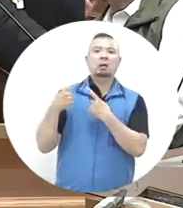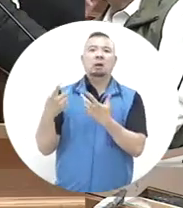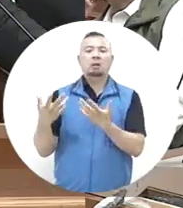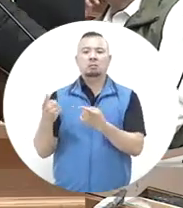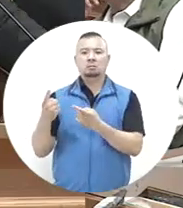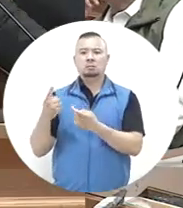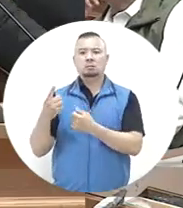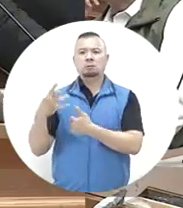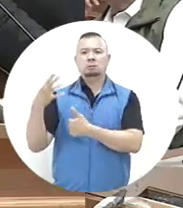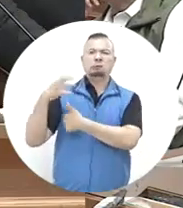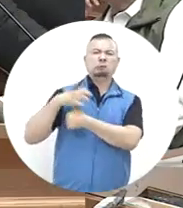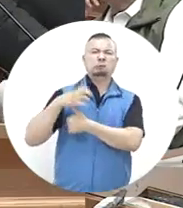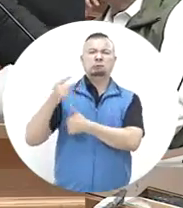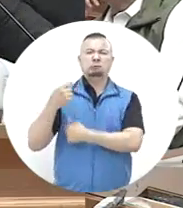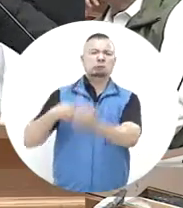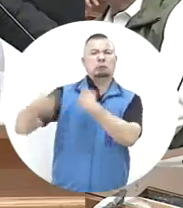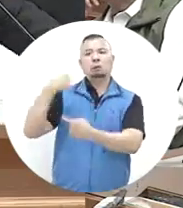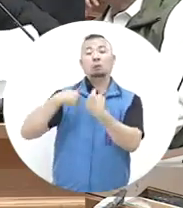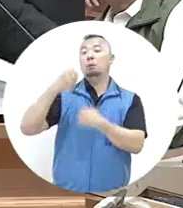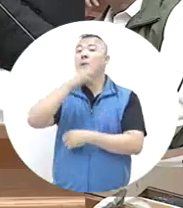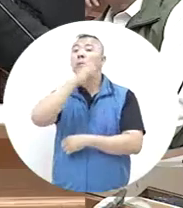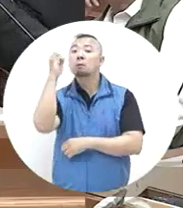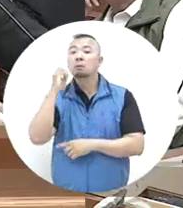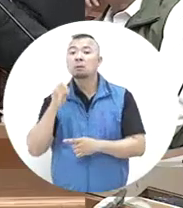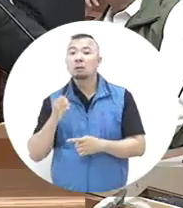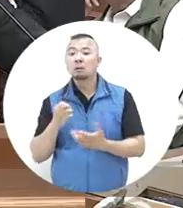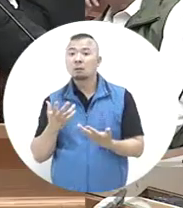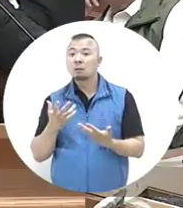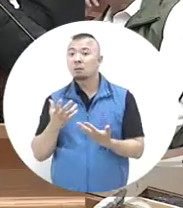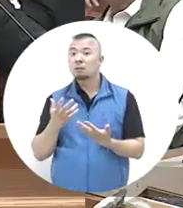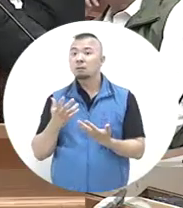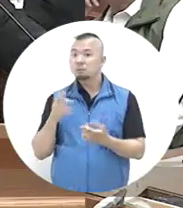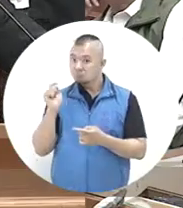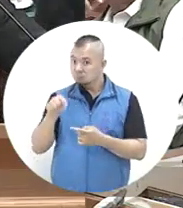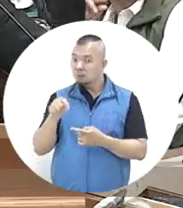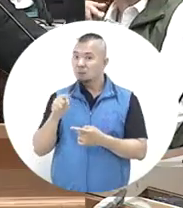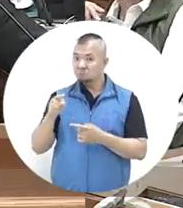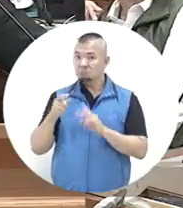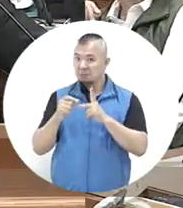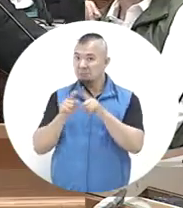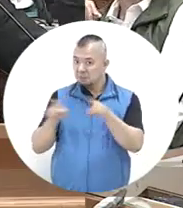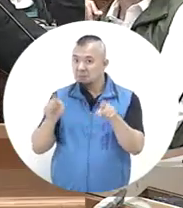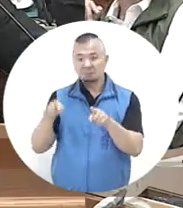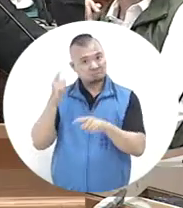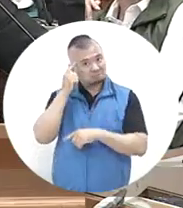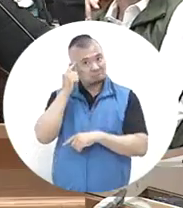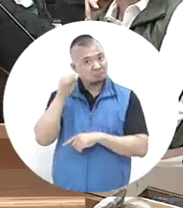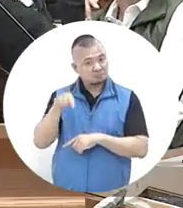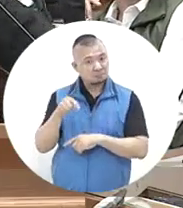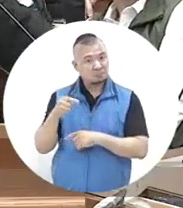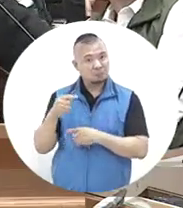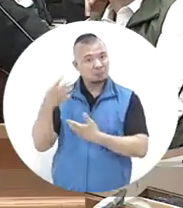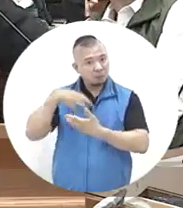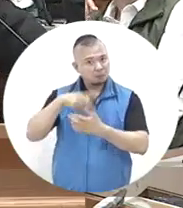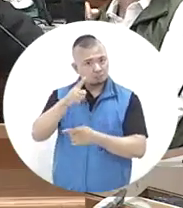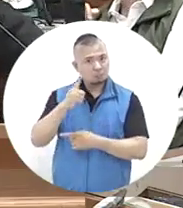你，是不是？是不是也应该包括这个部分？你听好